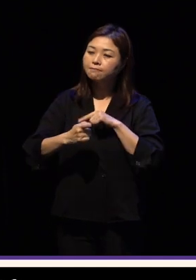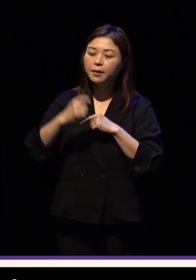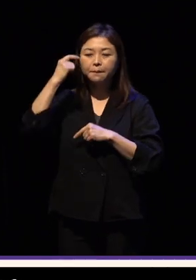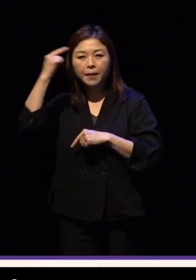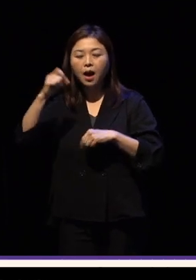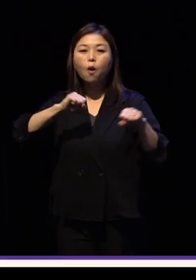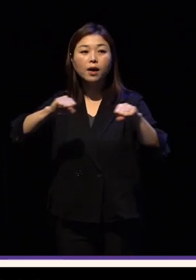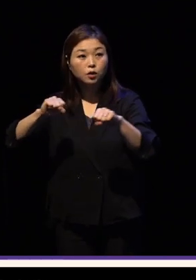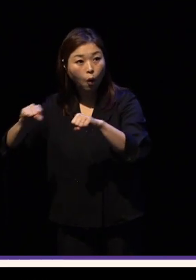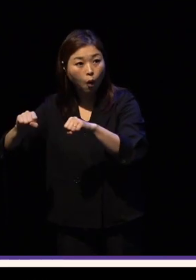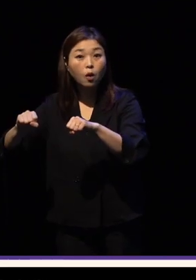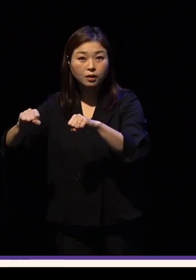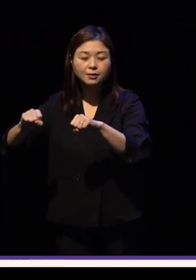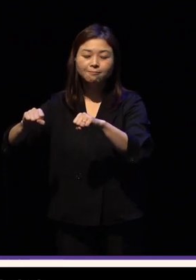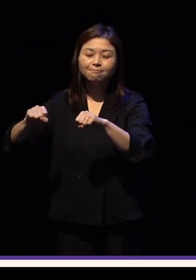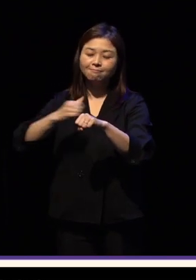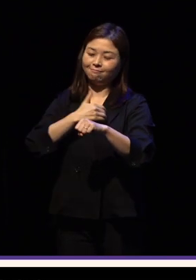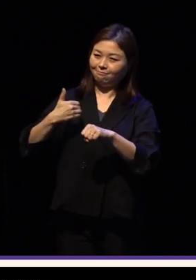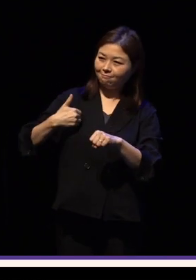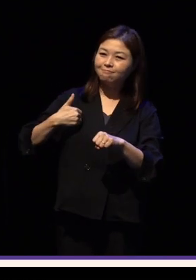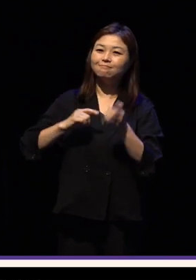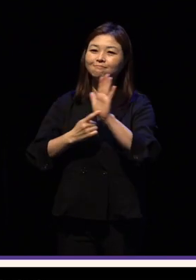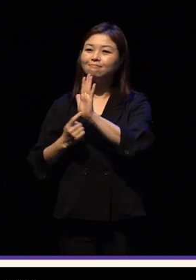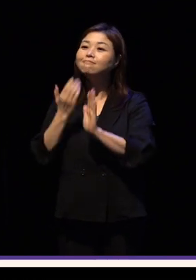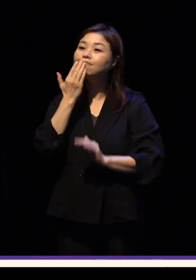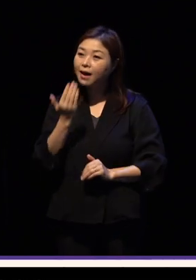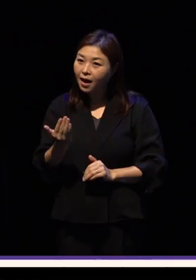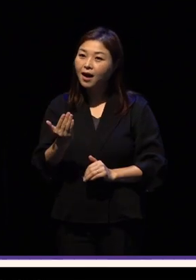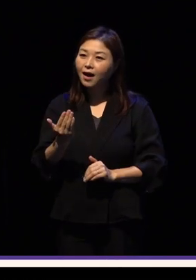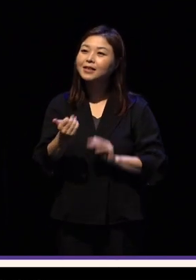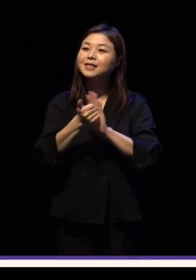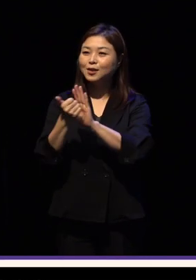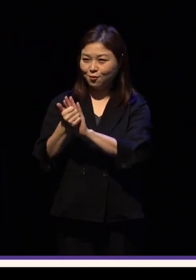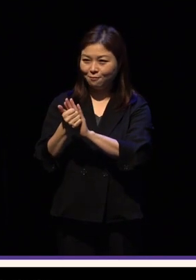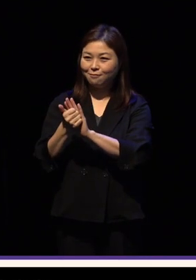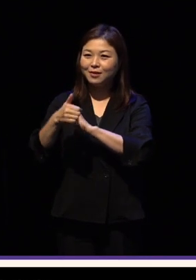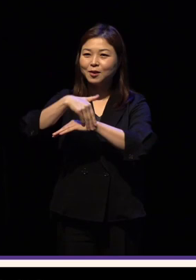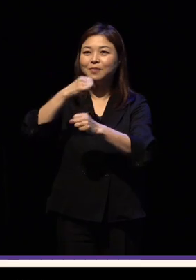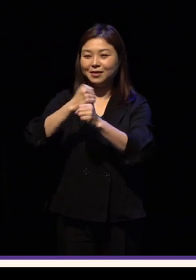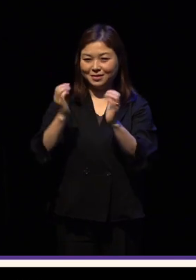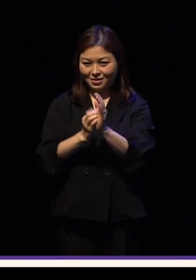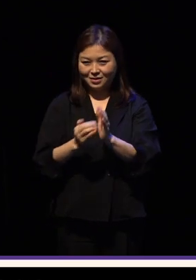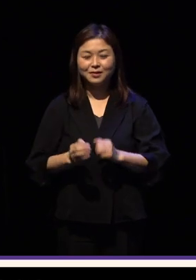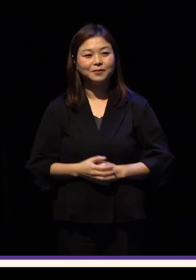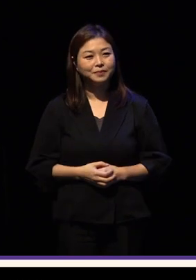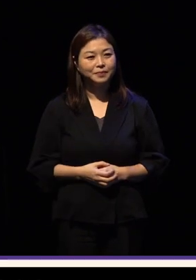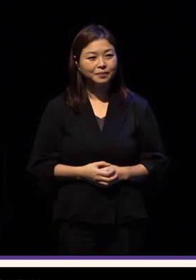창작 활동을 마음껏 펼칠 수 있게 되었습니다.